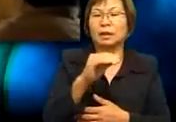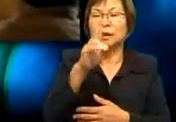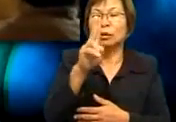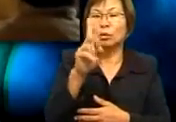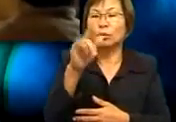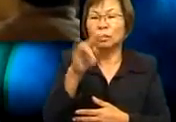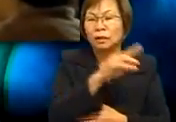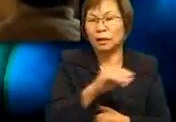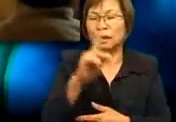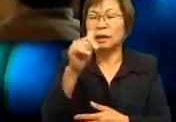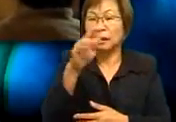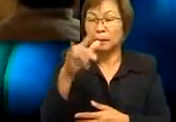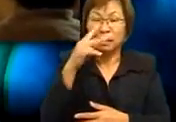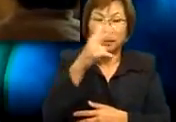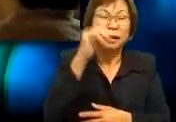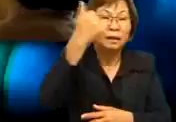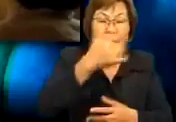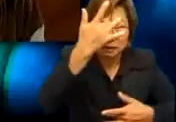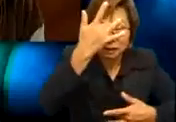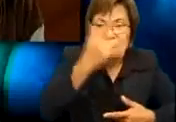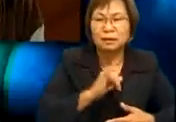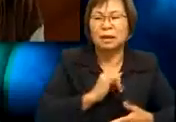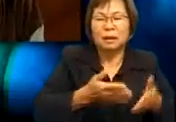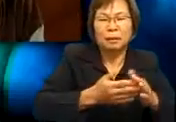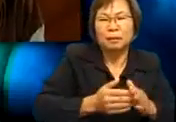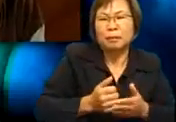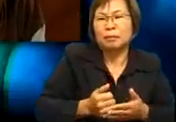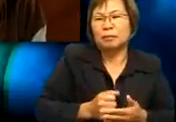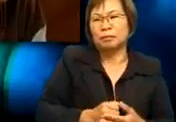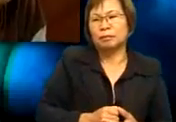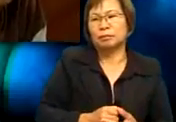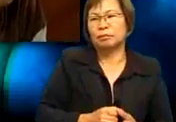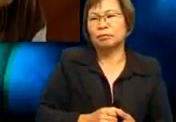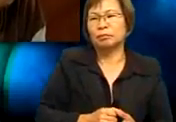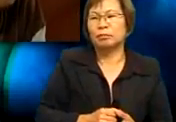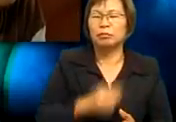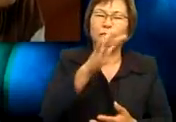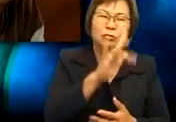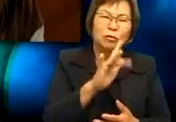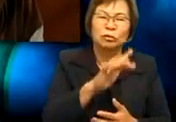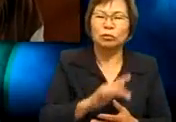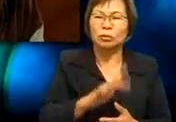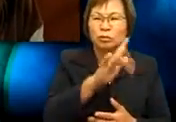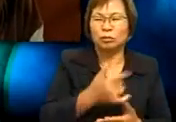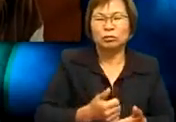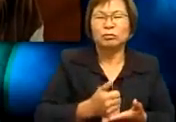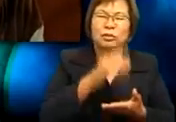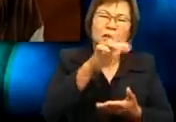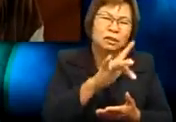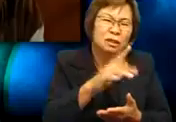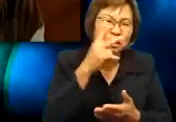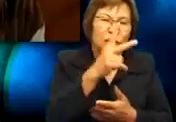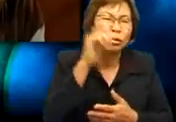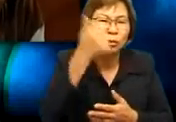nampak arus suami makcik tu dia sakit. Tapi Udin dengan Kamil tak tolong. Noni rasa kesian pula tengok makcik tu